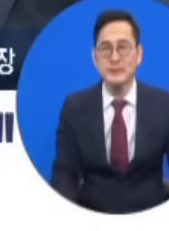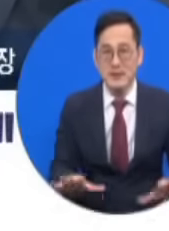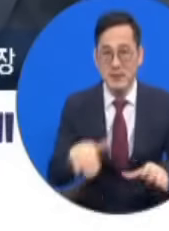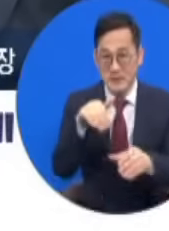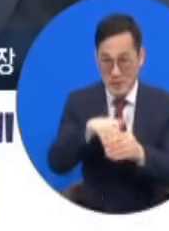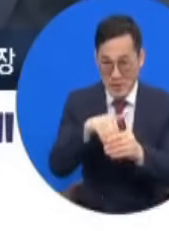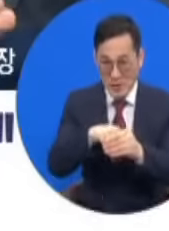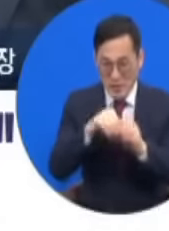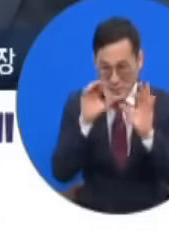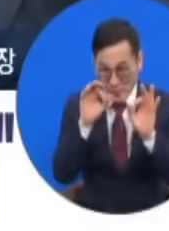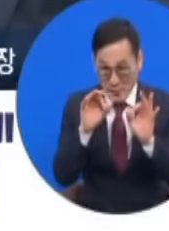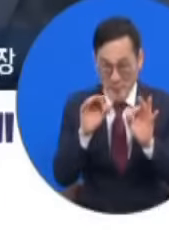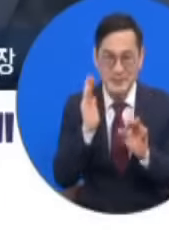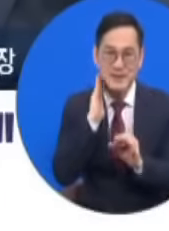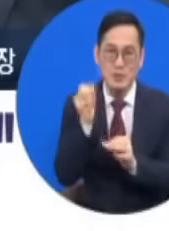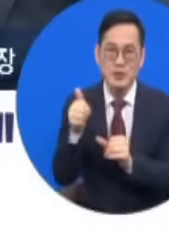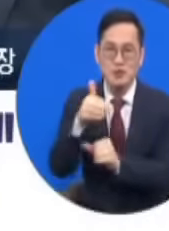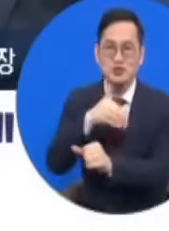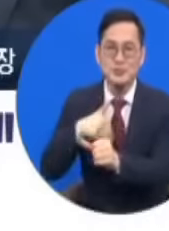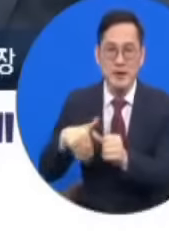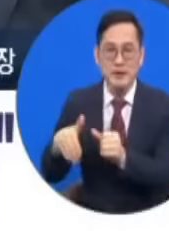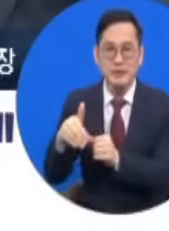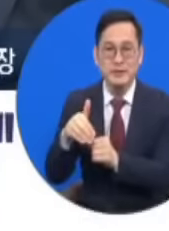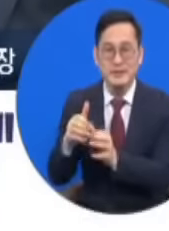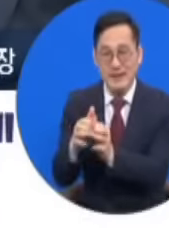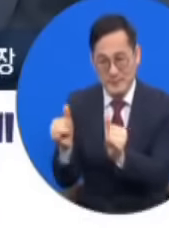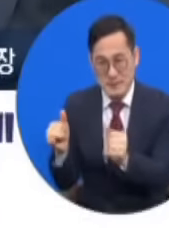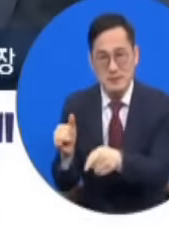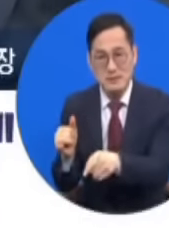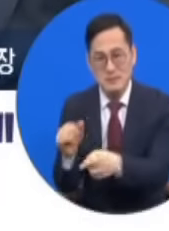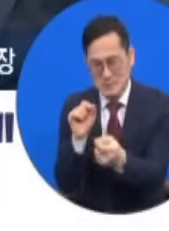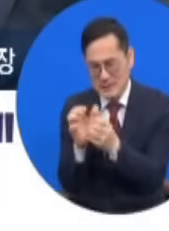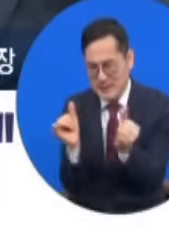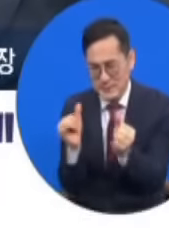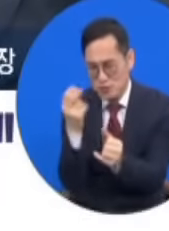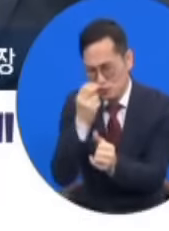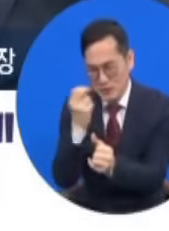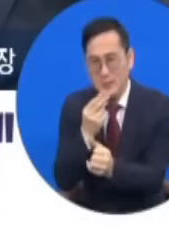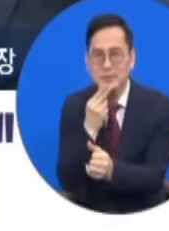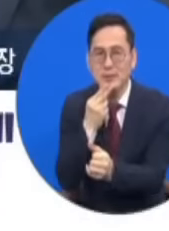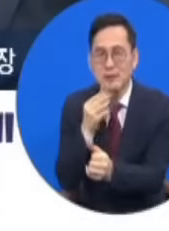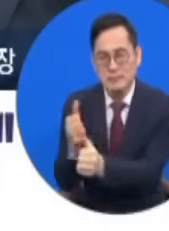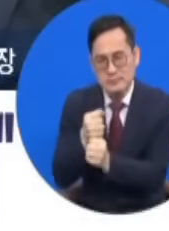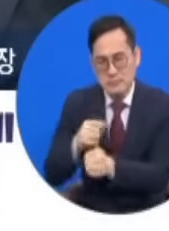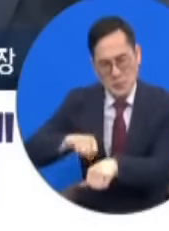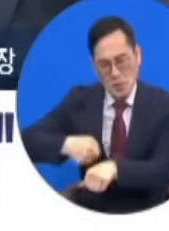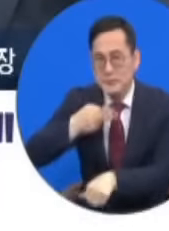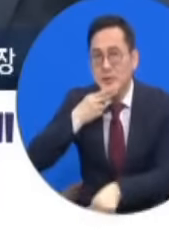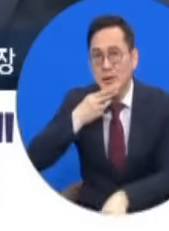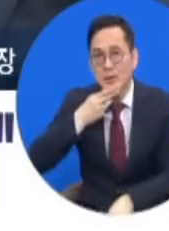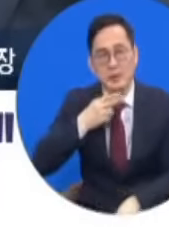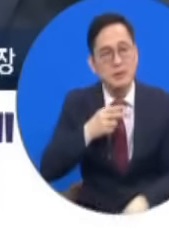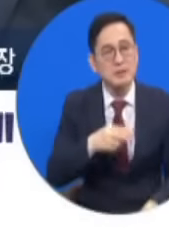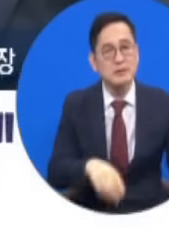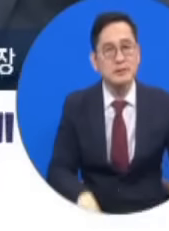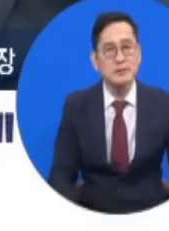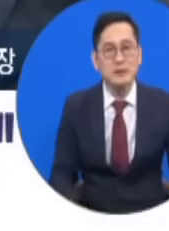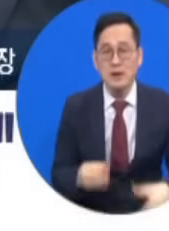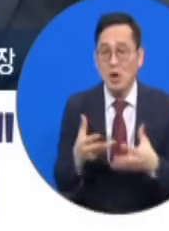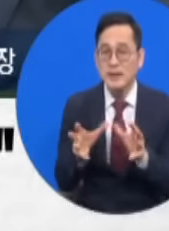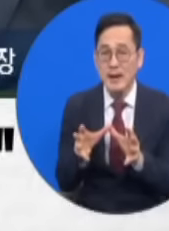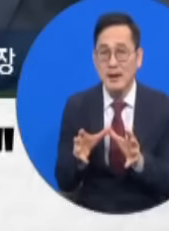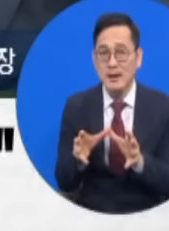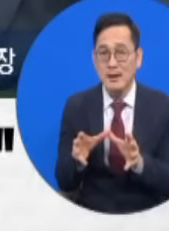선거에서도 보면 뭐 대통령 주변에 대한 수사가 제대로 안 되는 부분도 있고 여당의 후보들 가운데